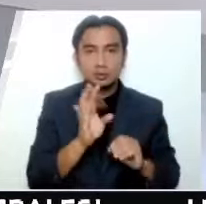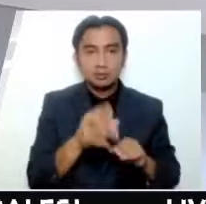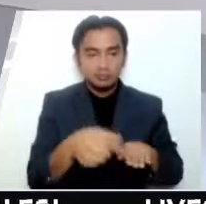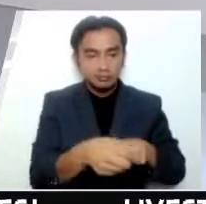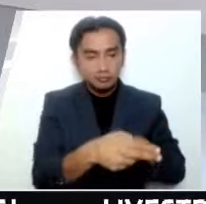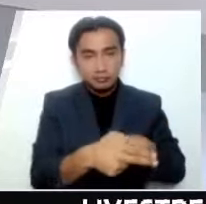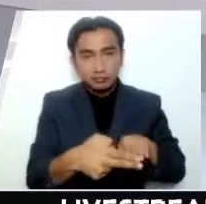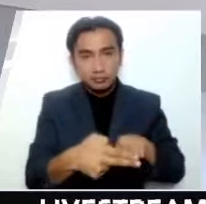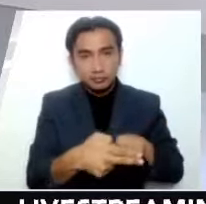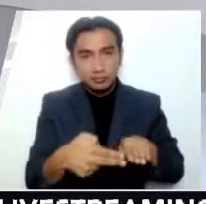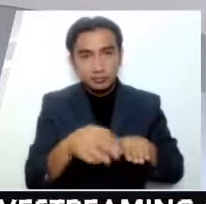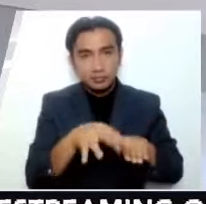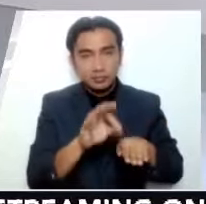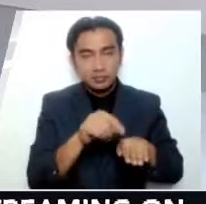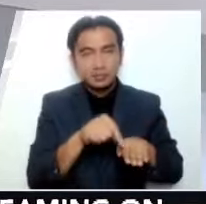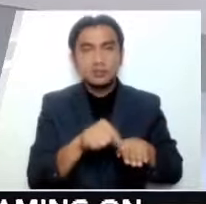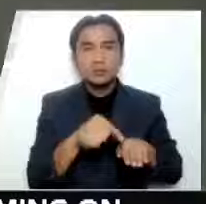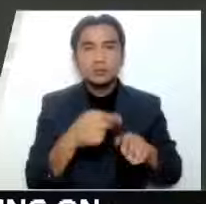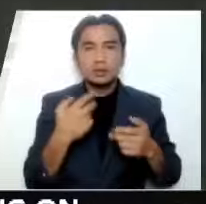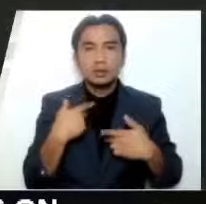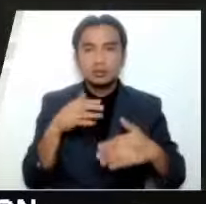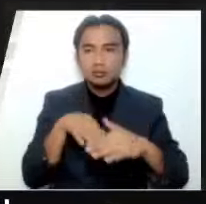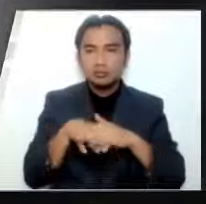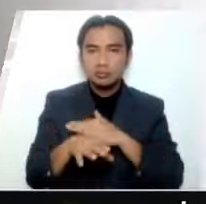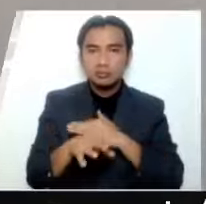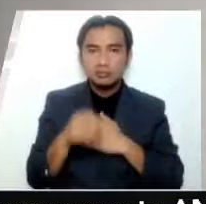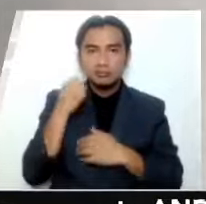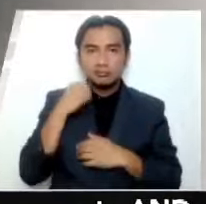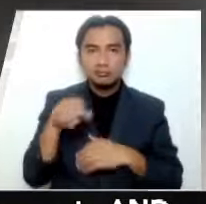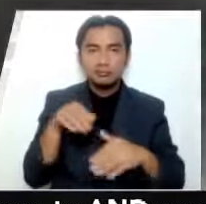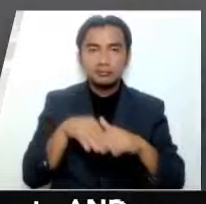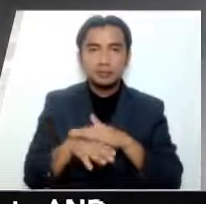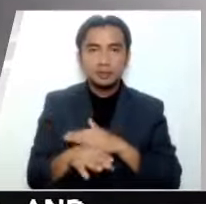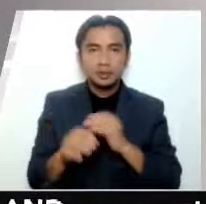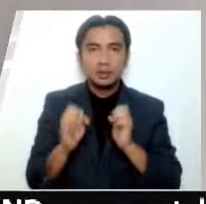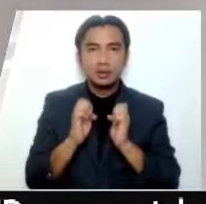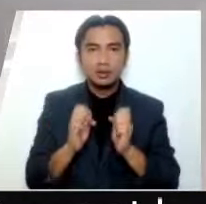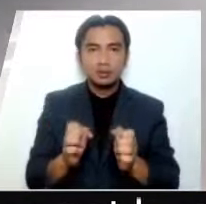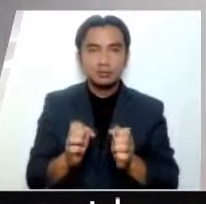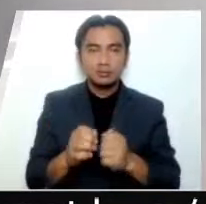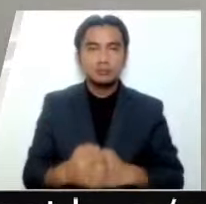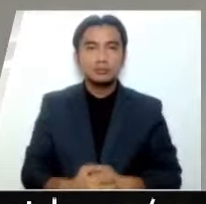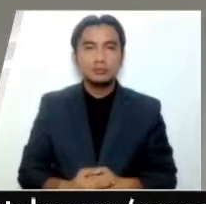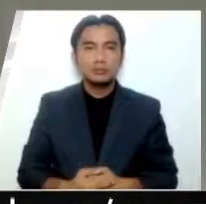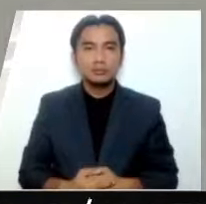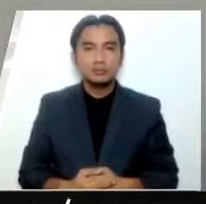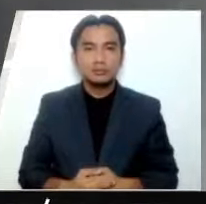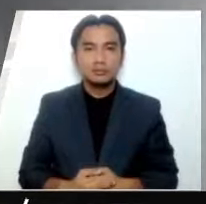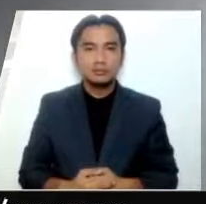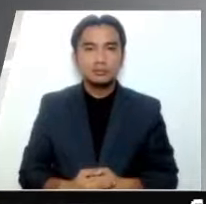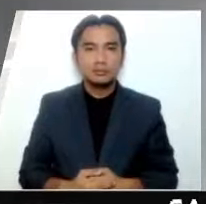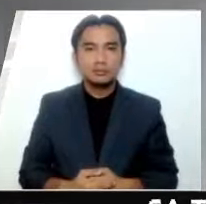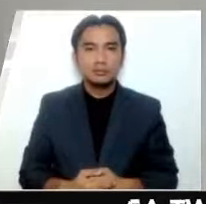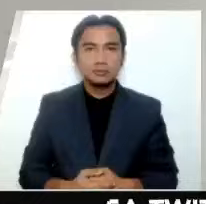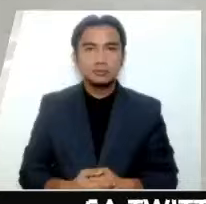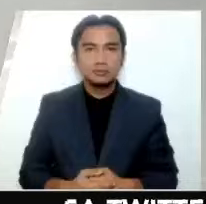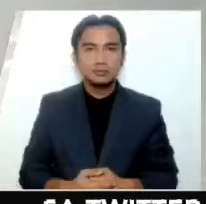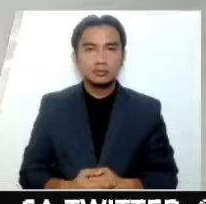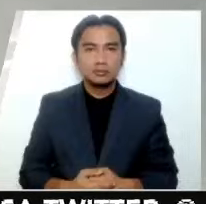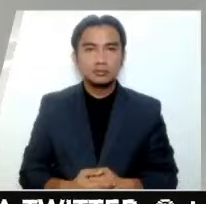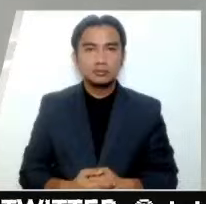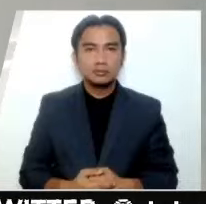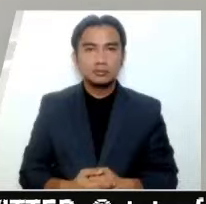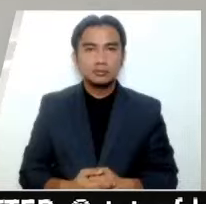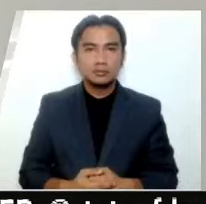iligal na pumasok sa Ed sa bus link Sir Sir Saglit lang po saglit